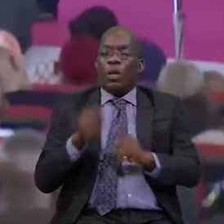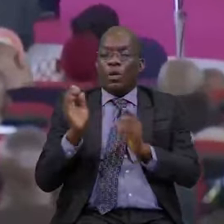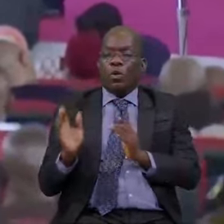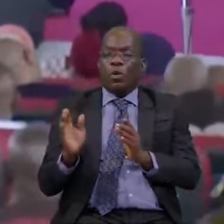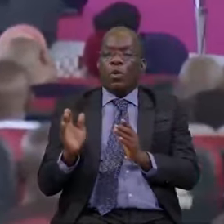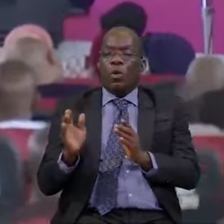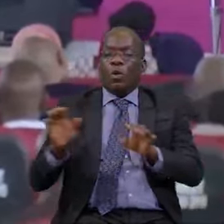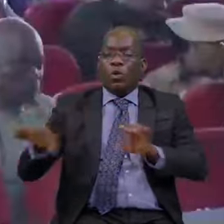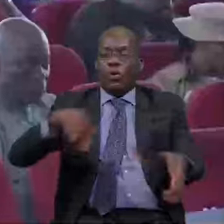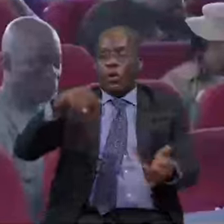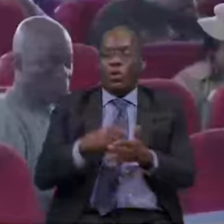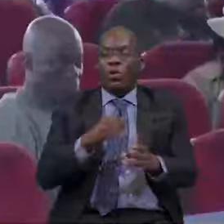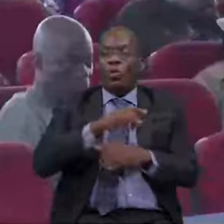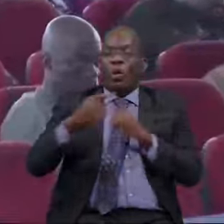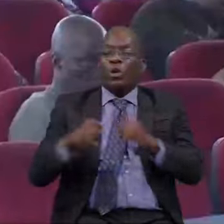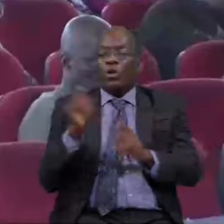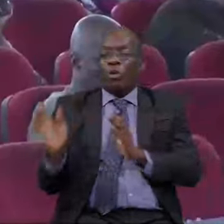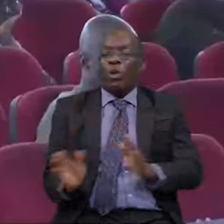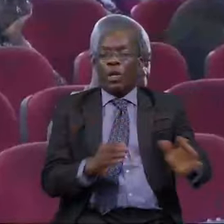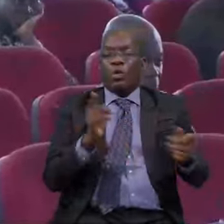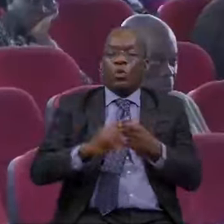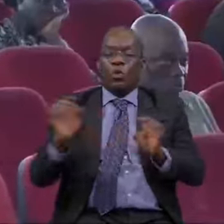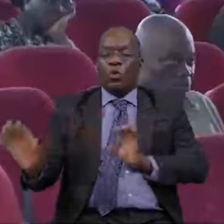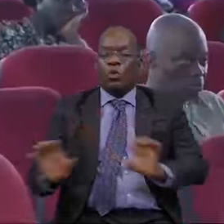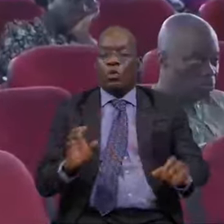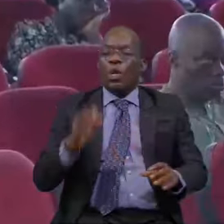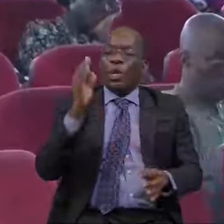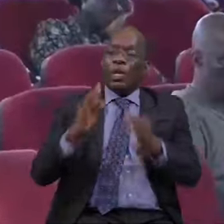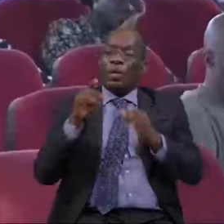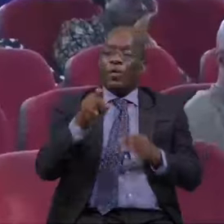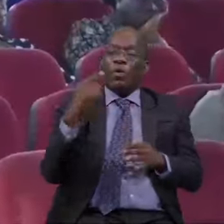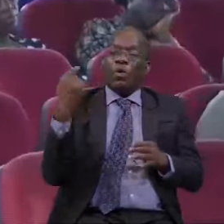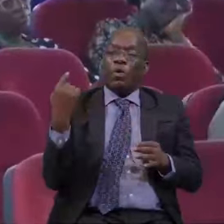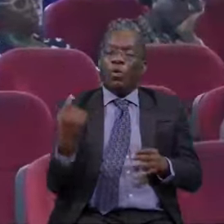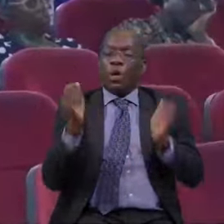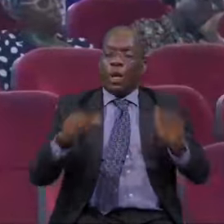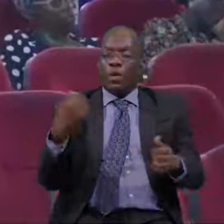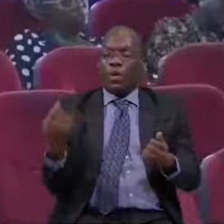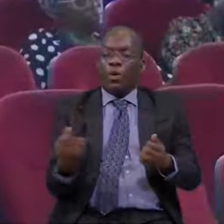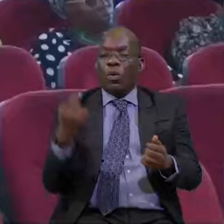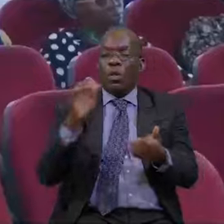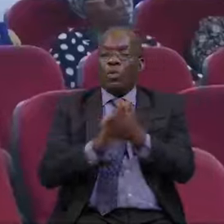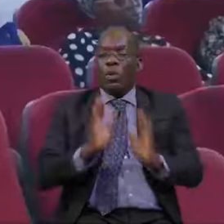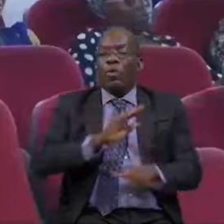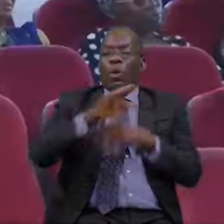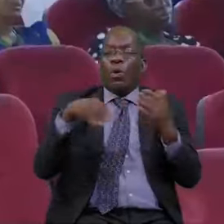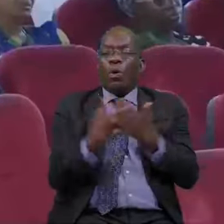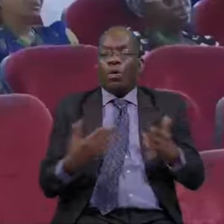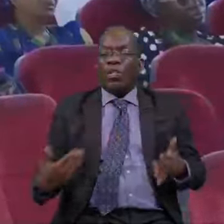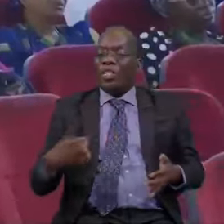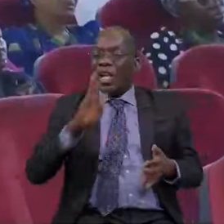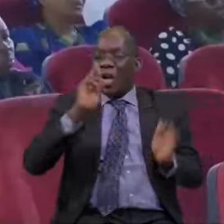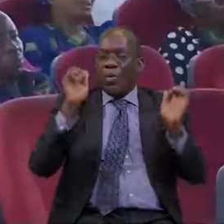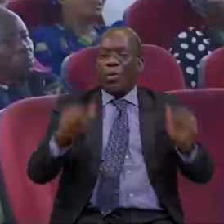lorsque tu entreprends de reproduire quelque chose, lorsque tu crois, tu peux. Si tu peux, tout